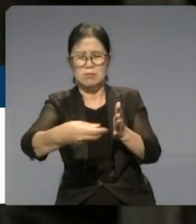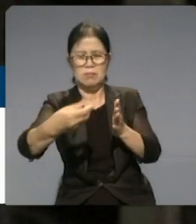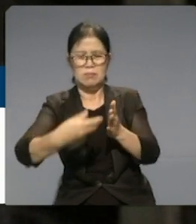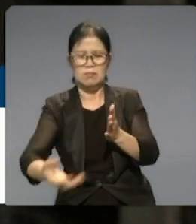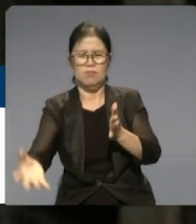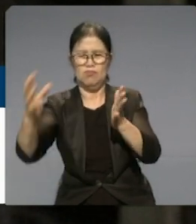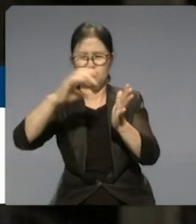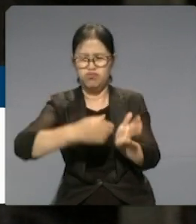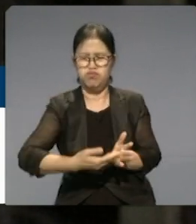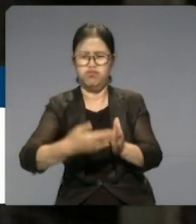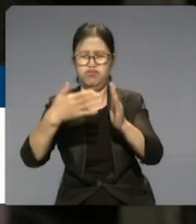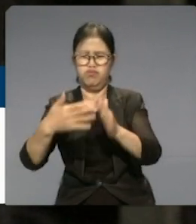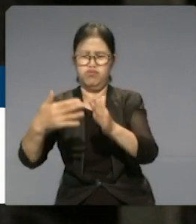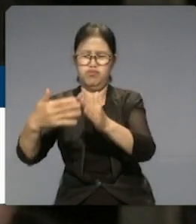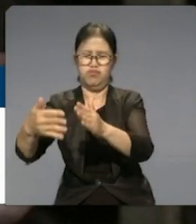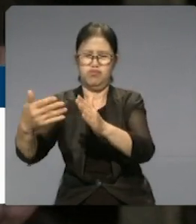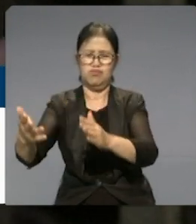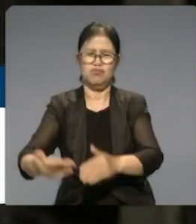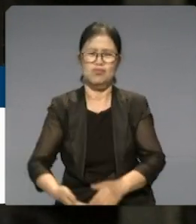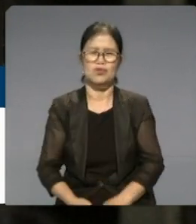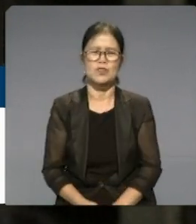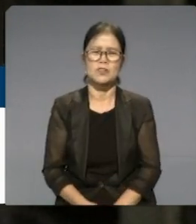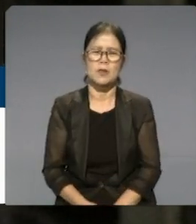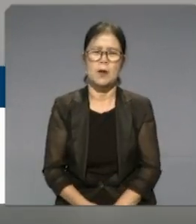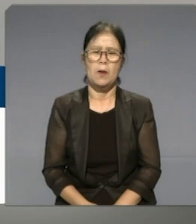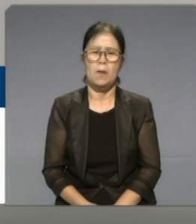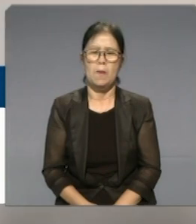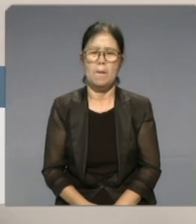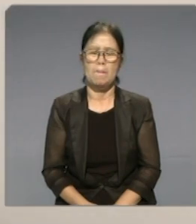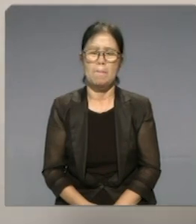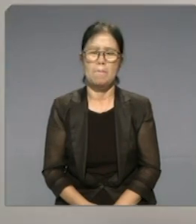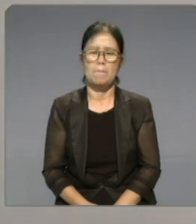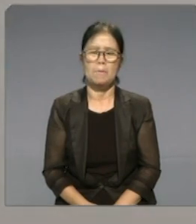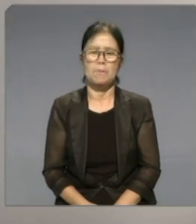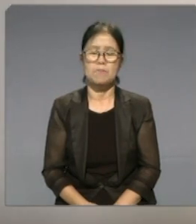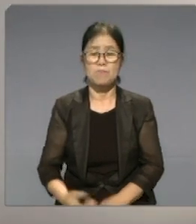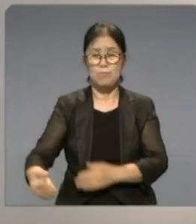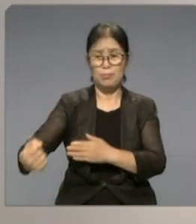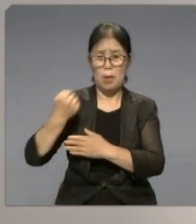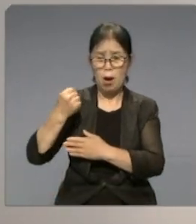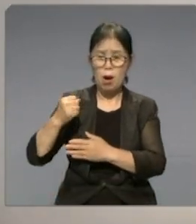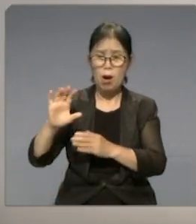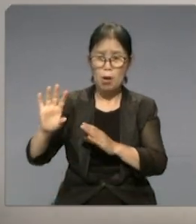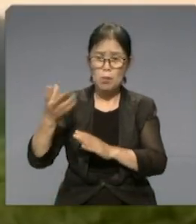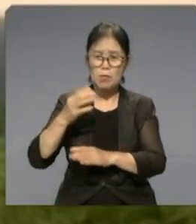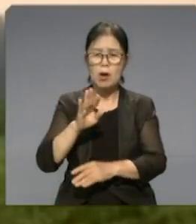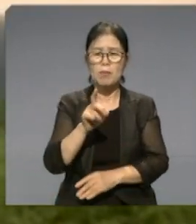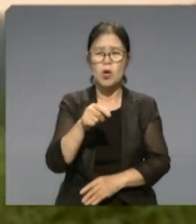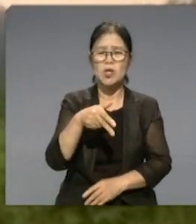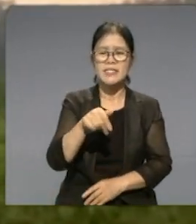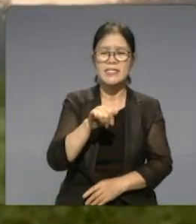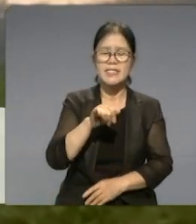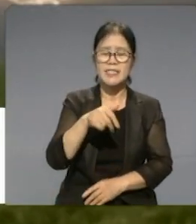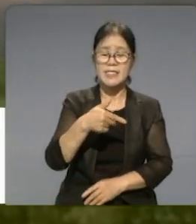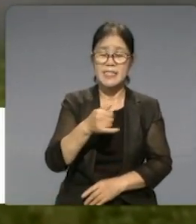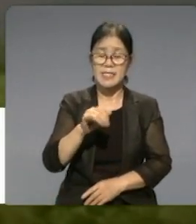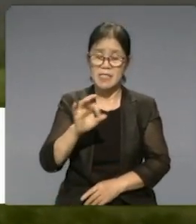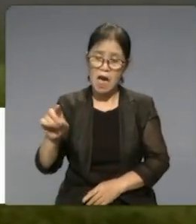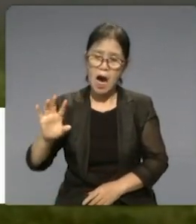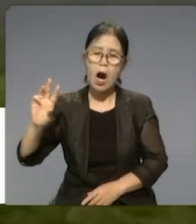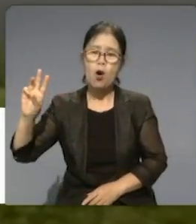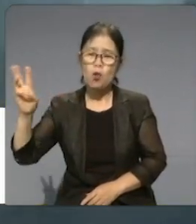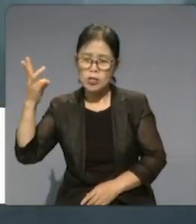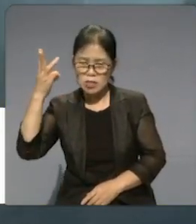and then overflow from sewage flowed through my space too. 위력이 커진 폭풍이 버지니아를 지나 수도 워싱턴